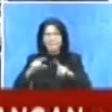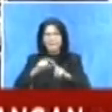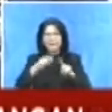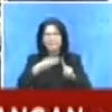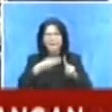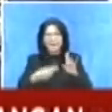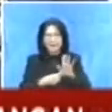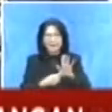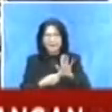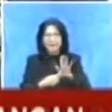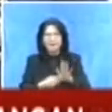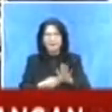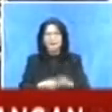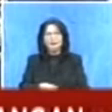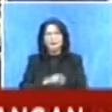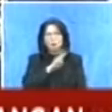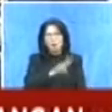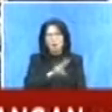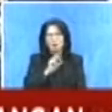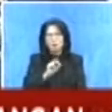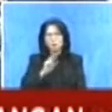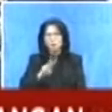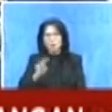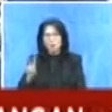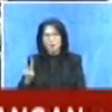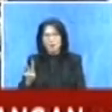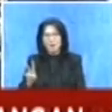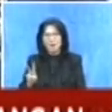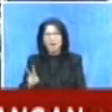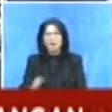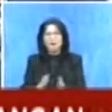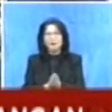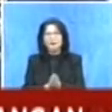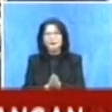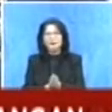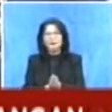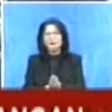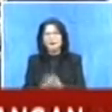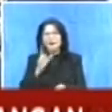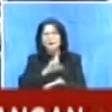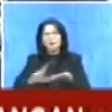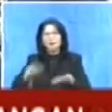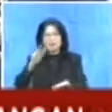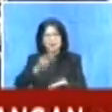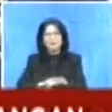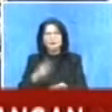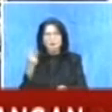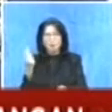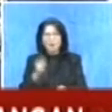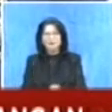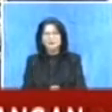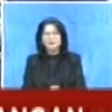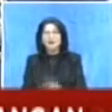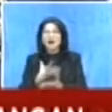negara tahun anggaran 2022 beserta nota keuangannya. Besar harapan